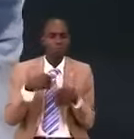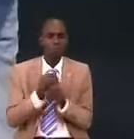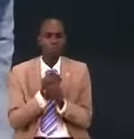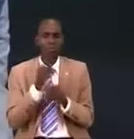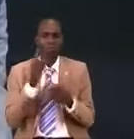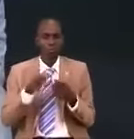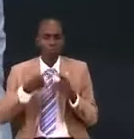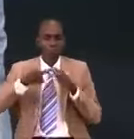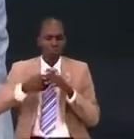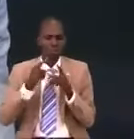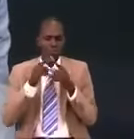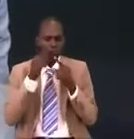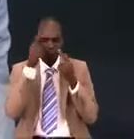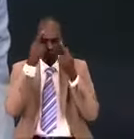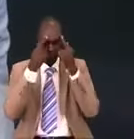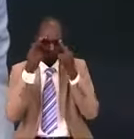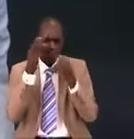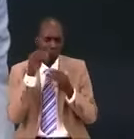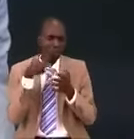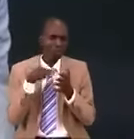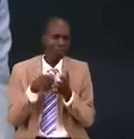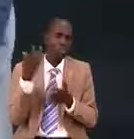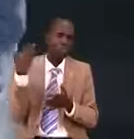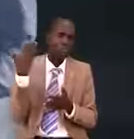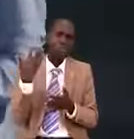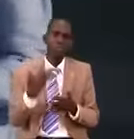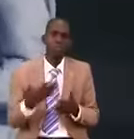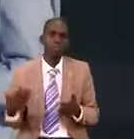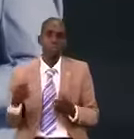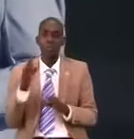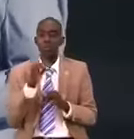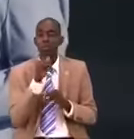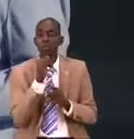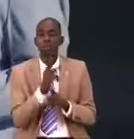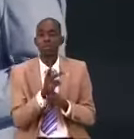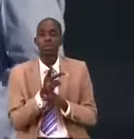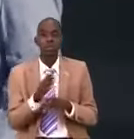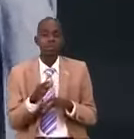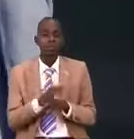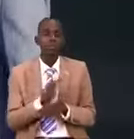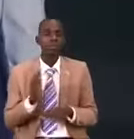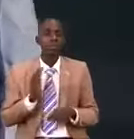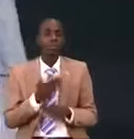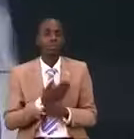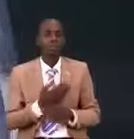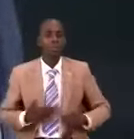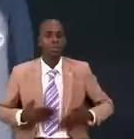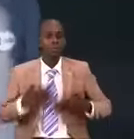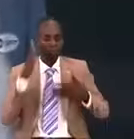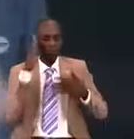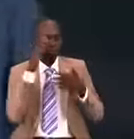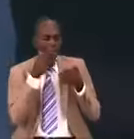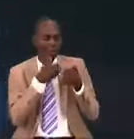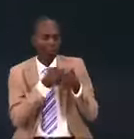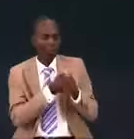nos vies seront dans la direction des choses que notre esprit ressurgit et nous méditons ces choses